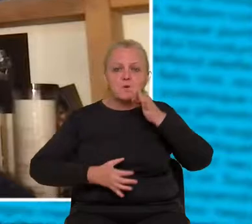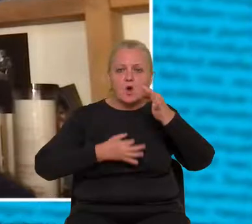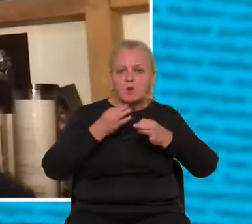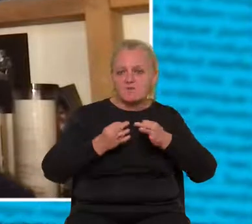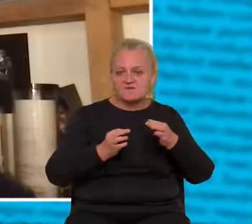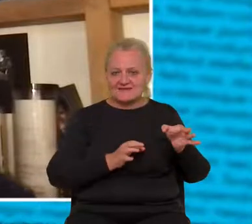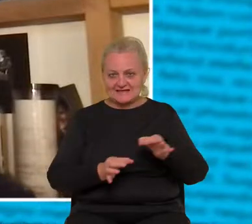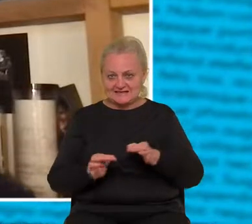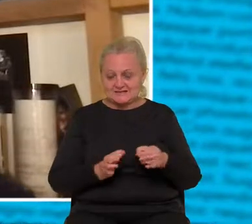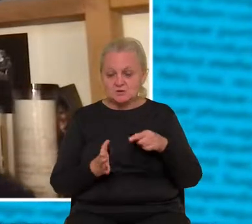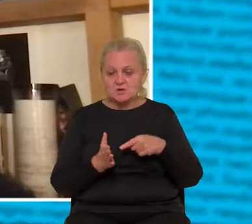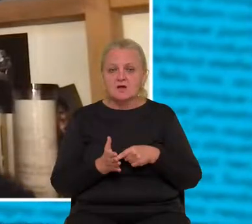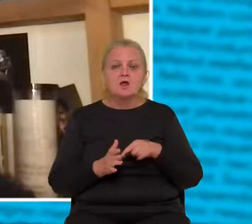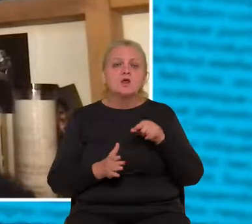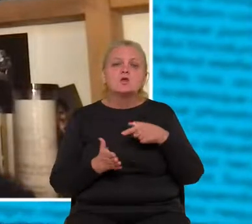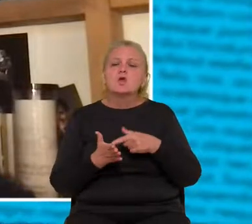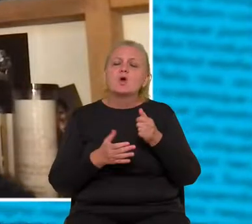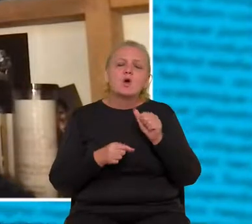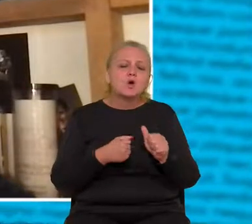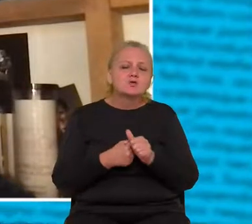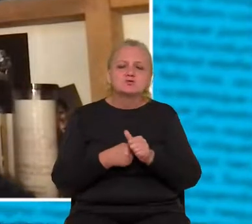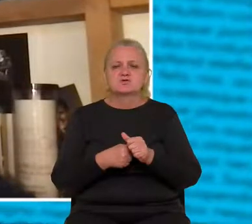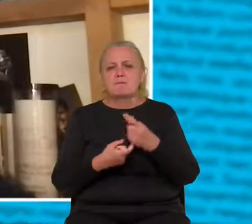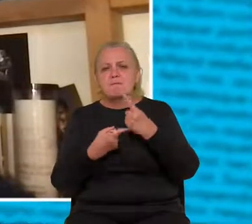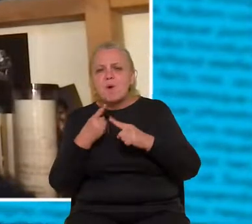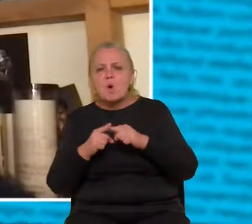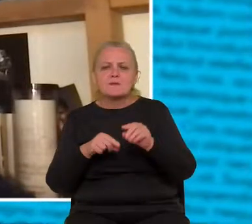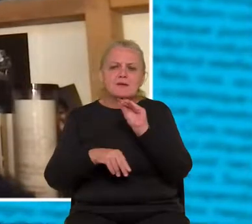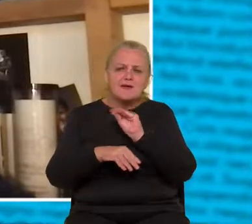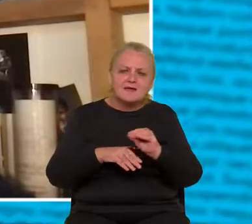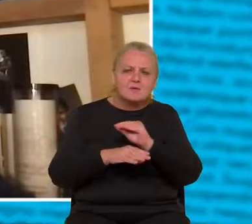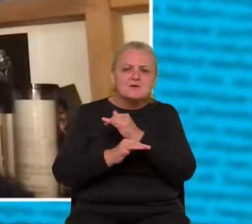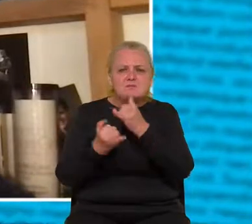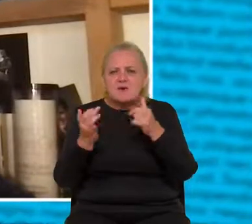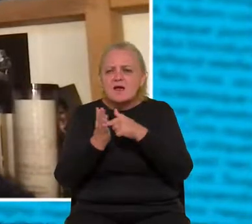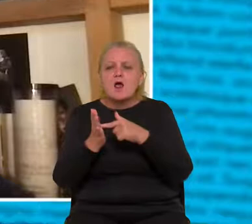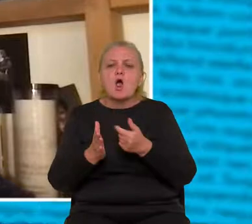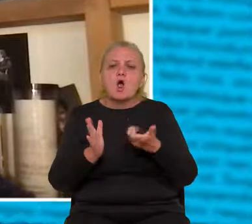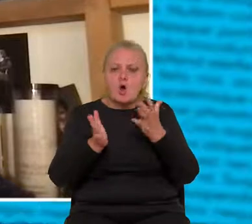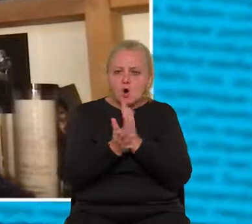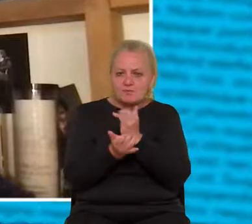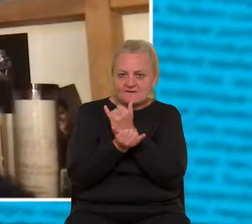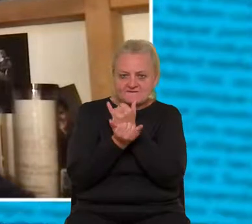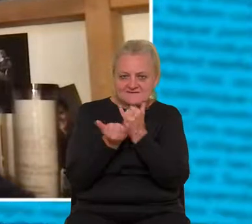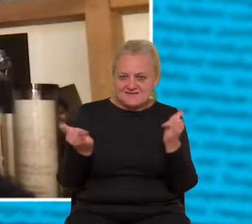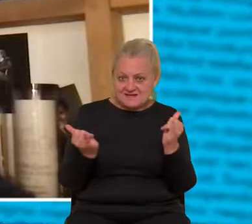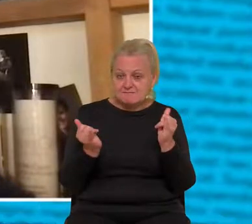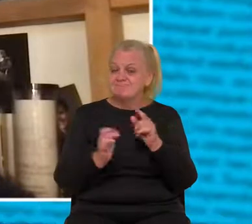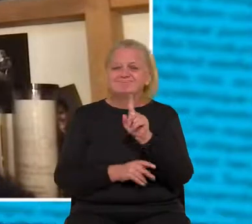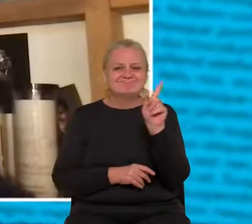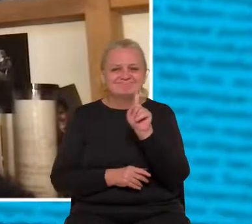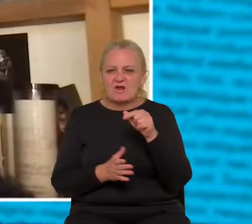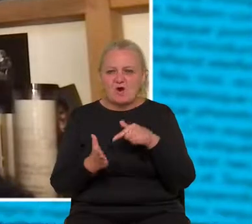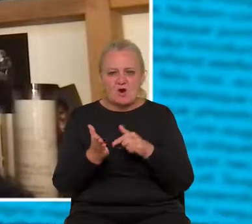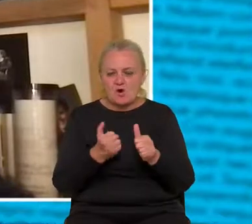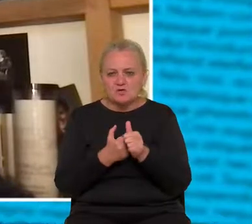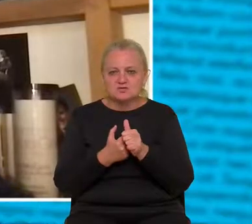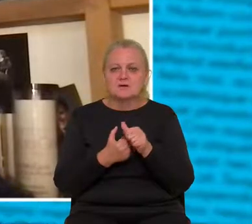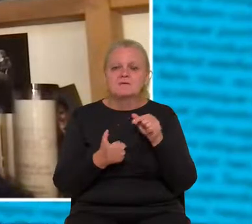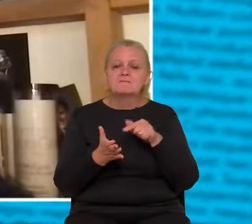Nie chodzi o tutaj żadną dydaktykę, o politykę, o wygłaszanie opinii. Nie mówimy o